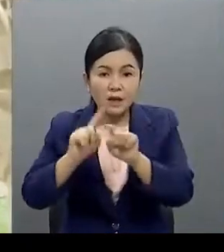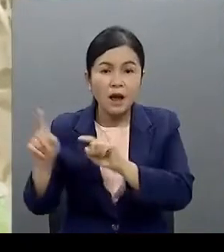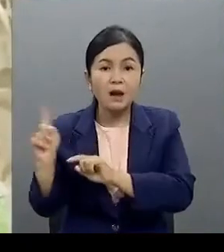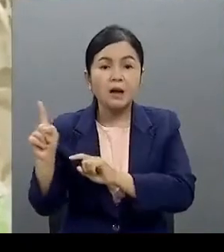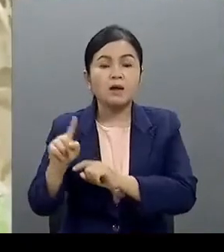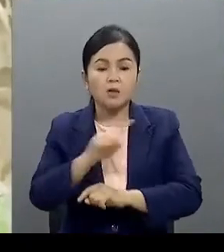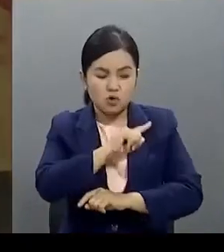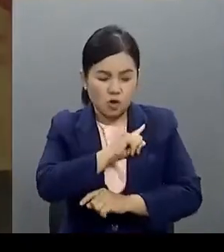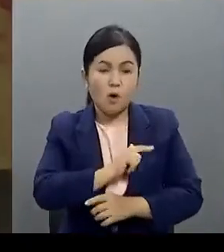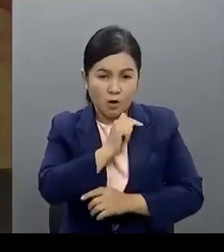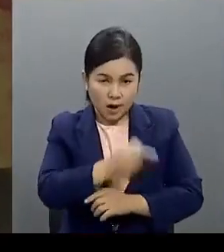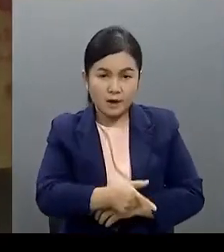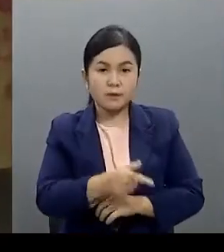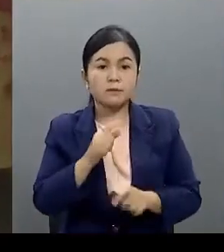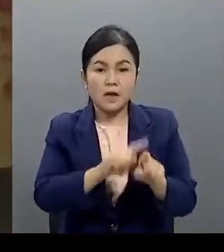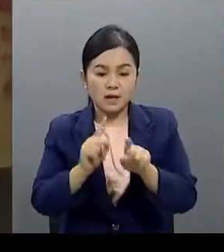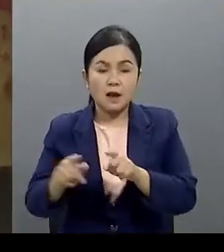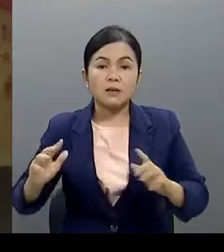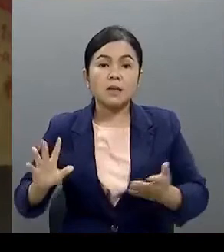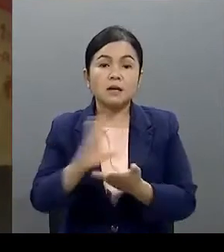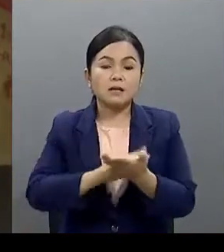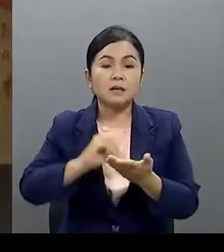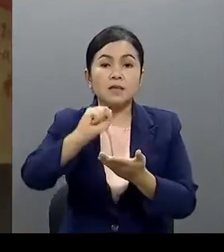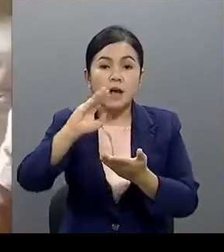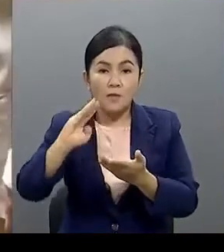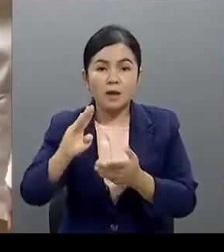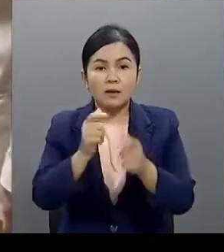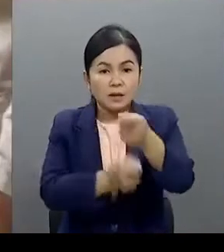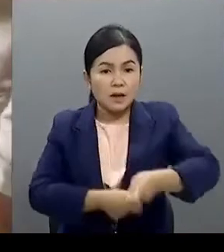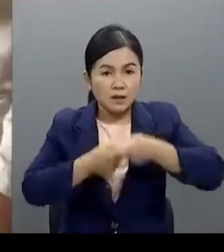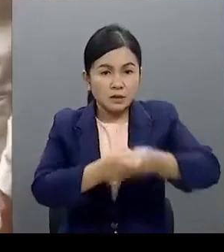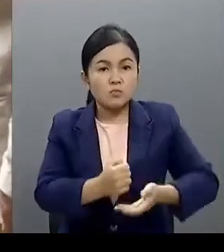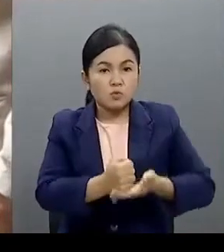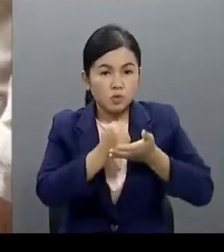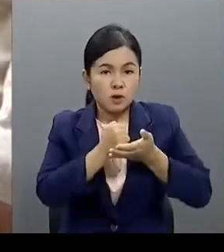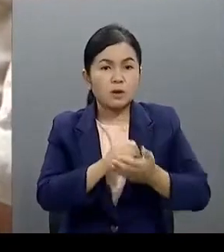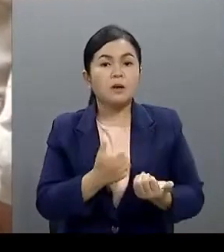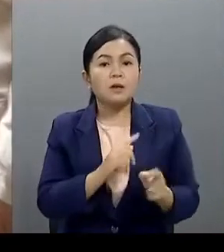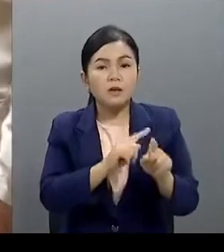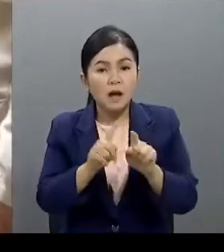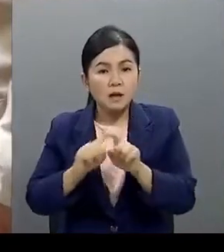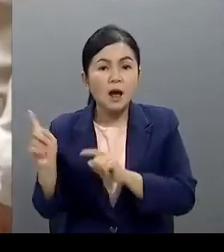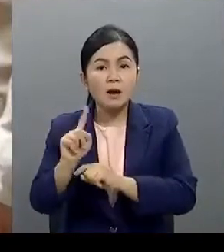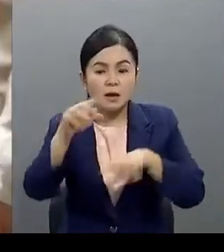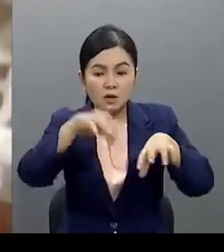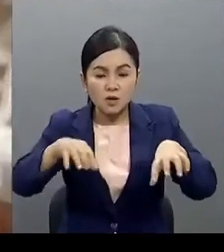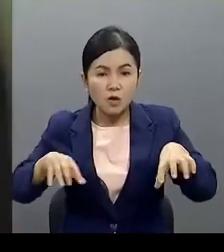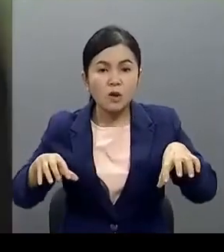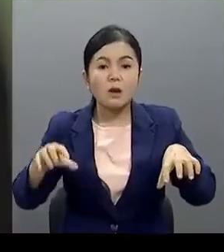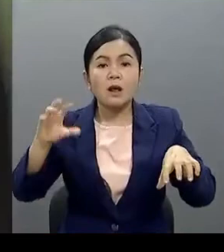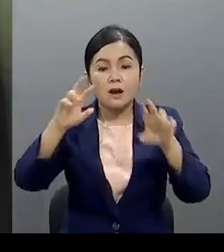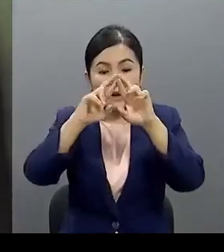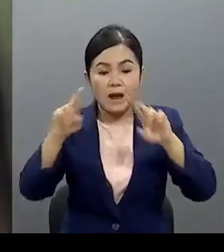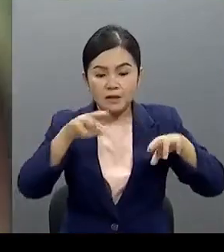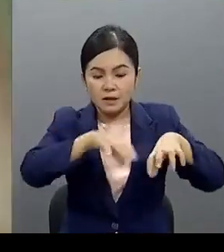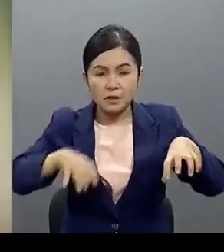กับสถาบันเกษตรทั้งสหกรณ์และวิสาหกิจชุมชนรวมทั้งล้ง15แห่งในการรับซื้อและกระจ